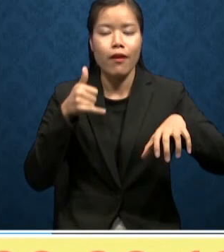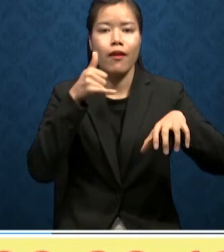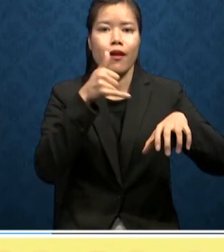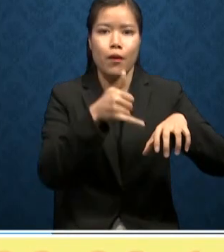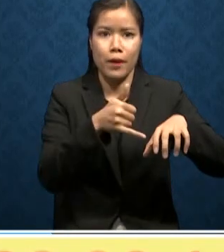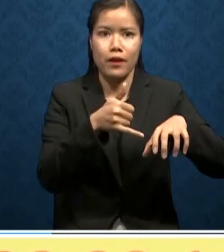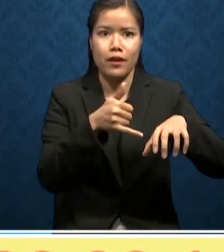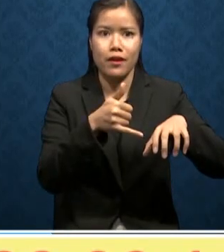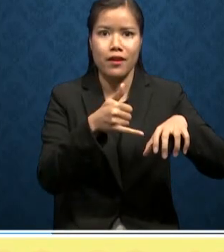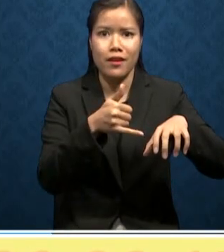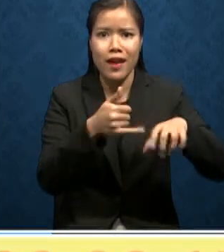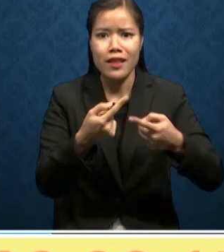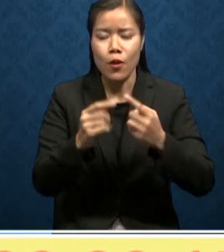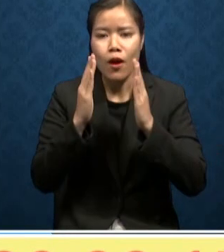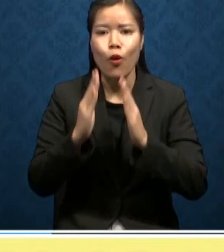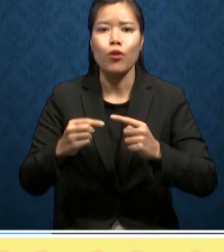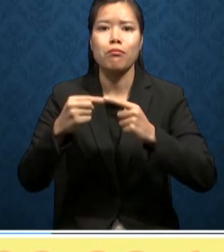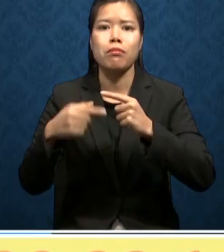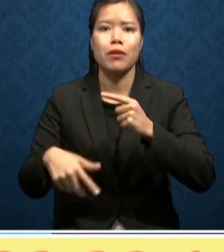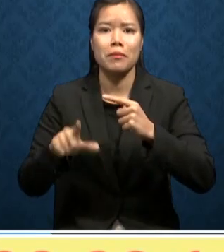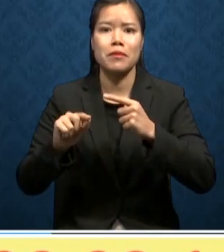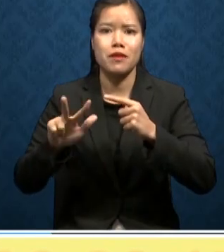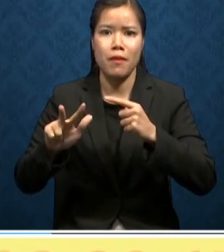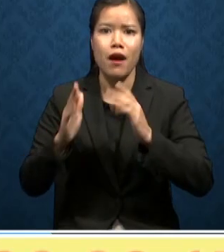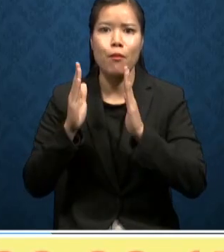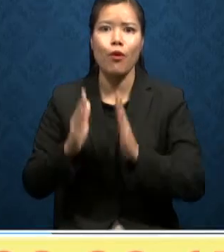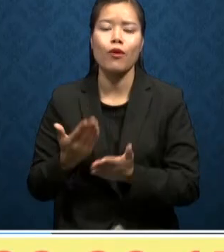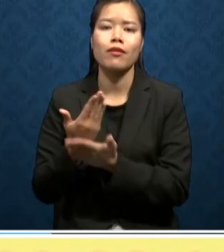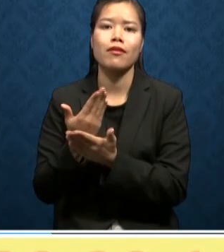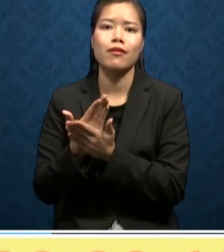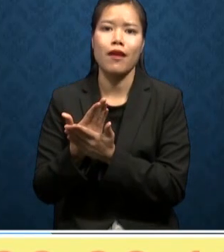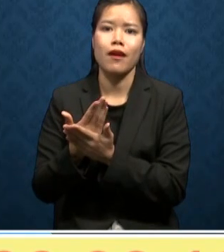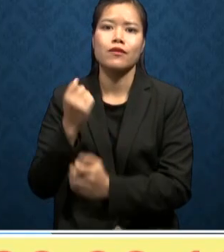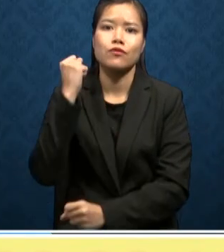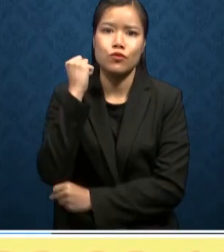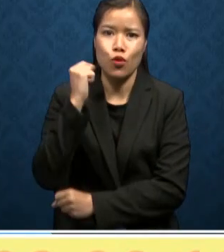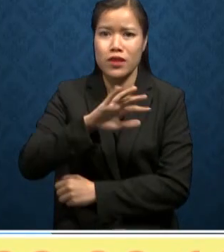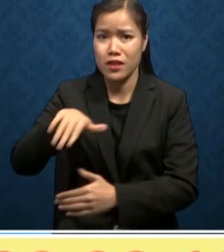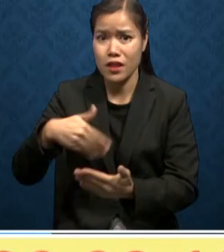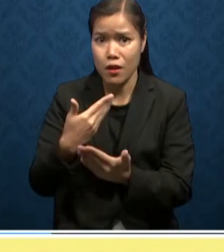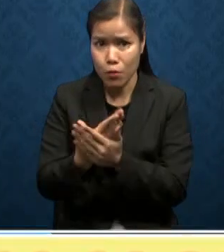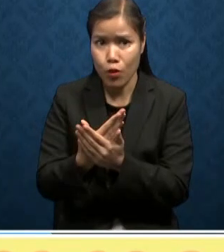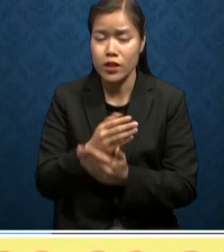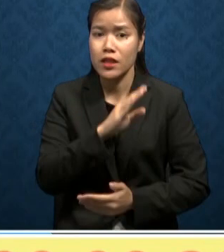de Quick-Ass ton lแต่โสรสบ